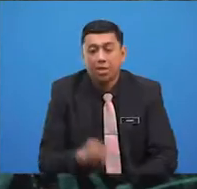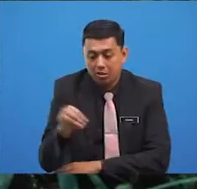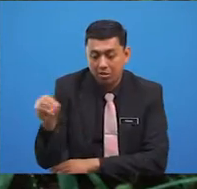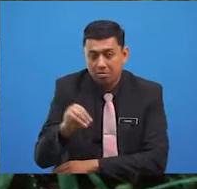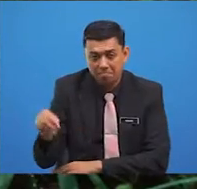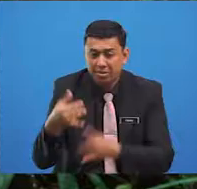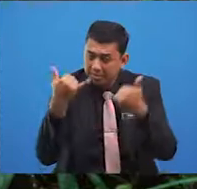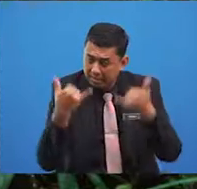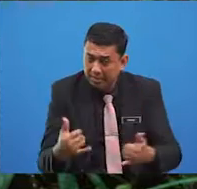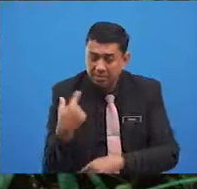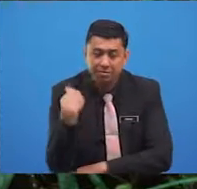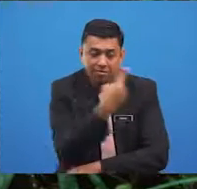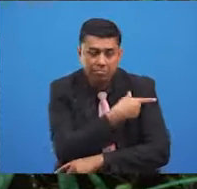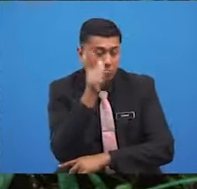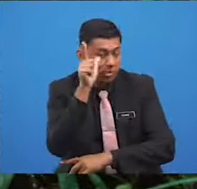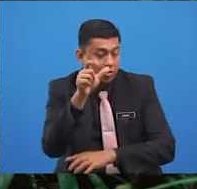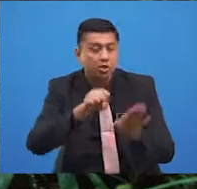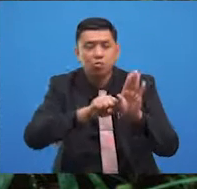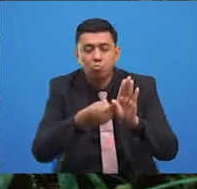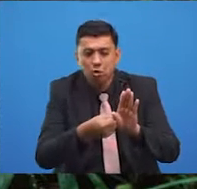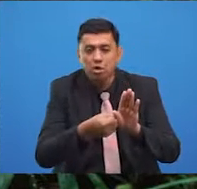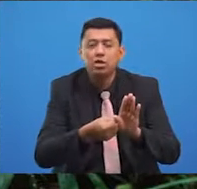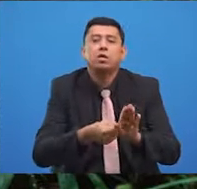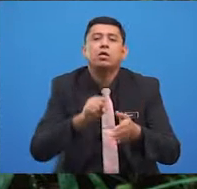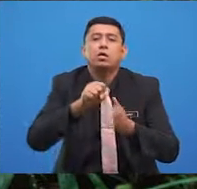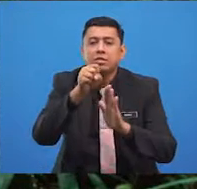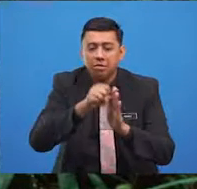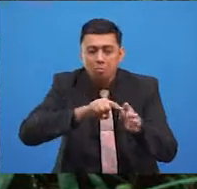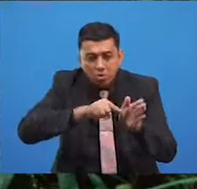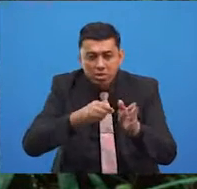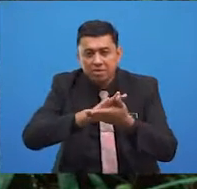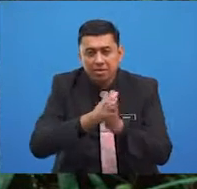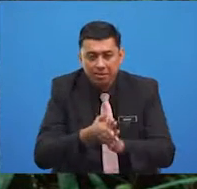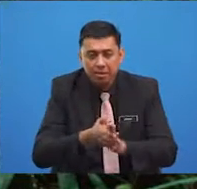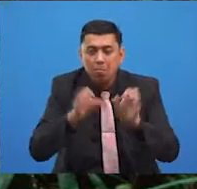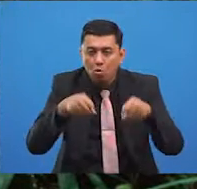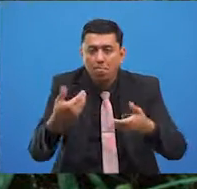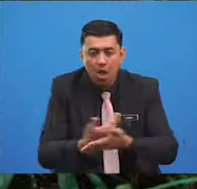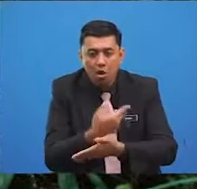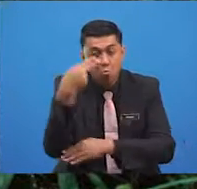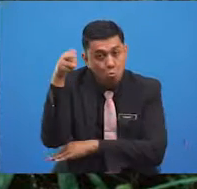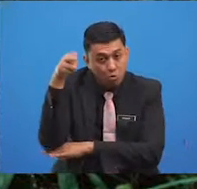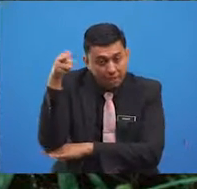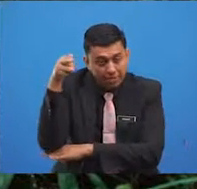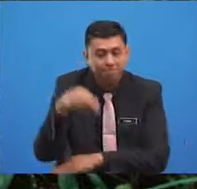Murid-murid, sekarang kita lihat sumber semula jadi boleh baharu iaitu hutan.